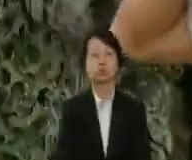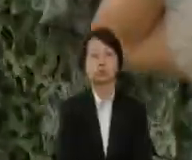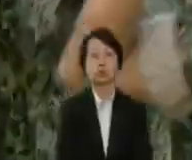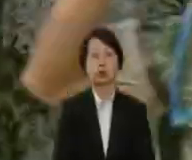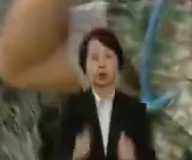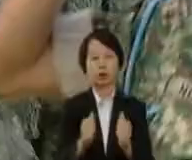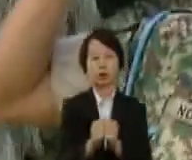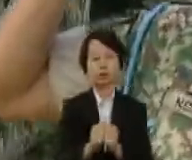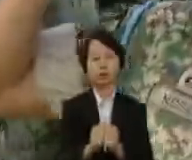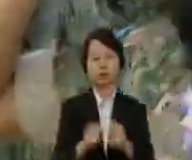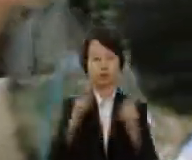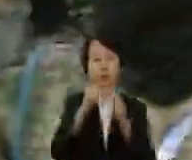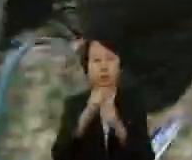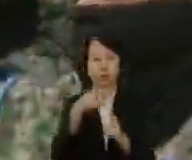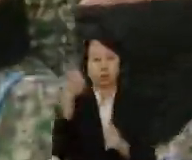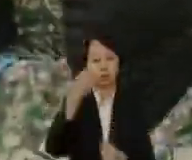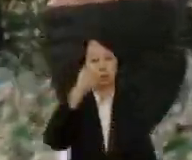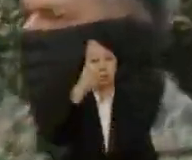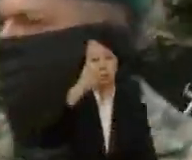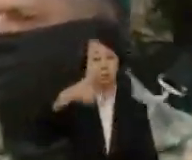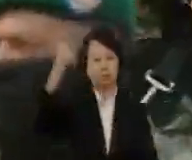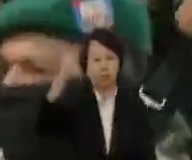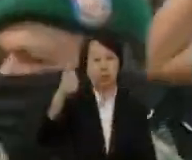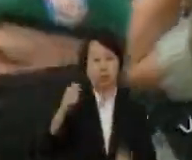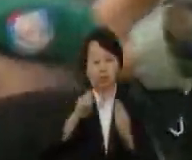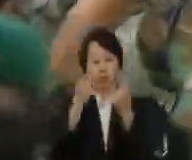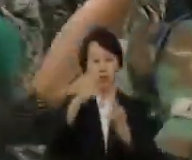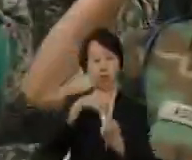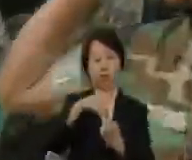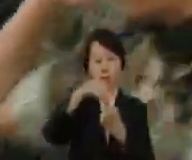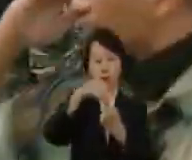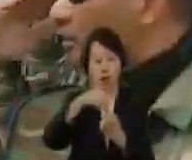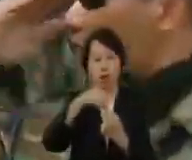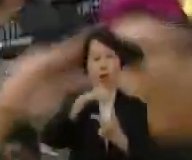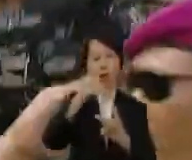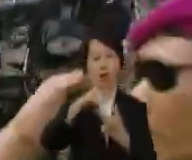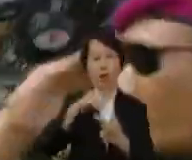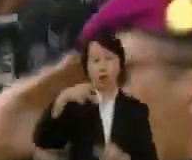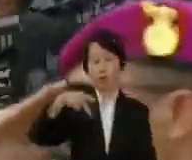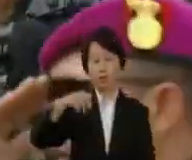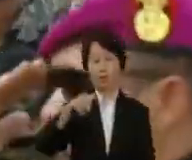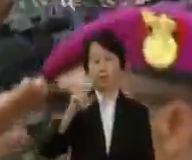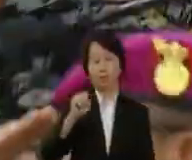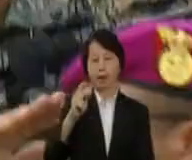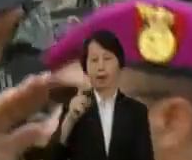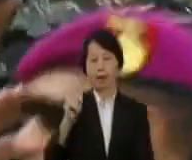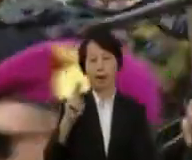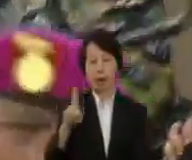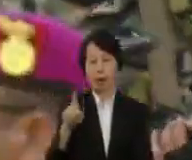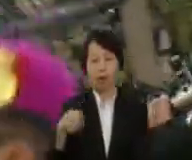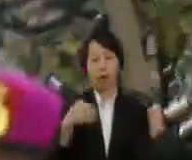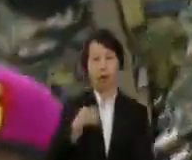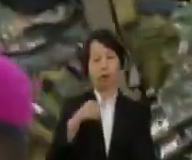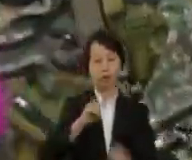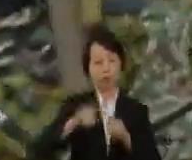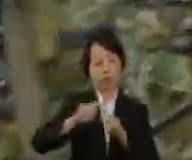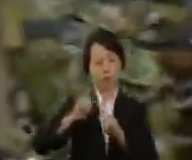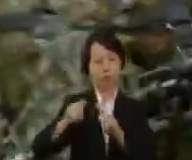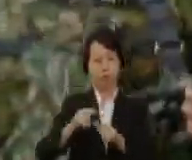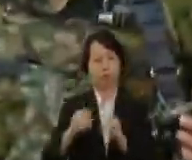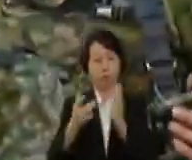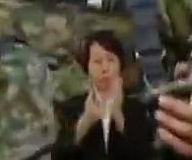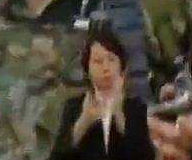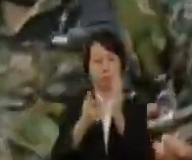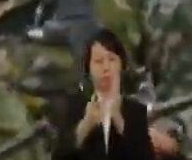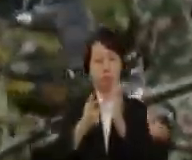Dengan cokak kata sentiasa yang terbaik, pasukan khas laut atau PASCAL terlatih dengan pelbagai teknik operasi